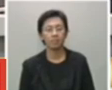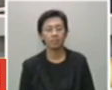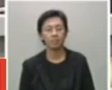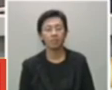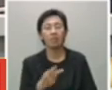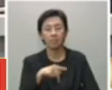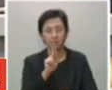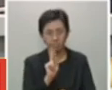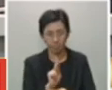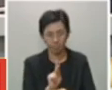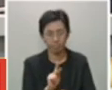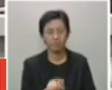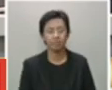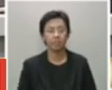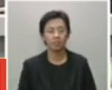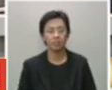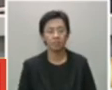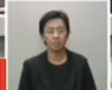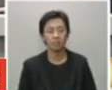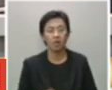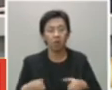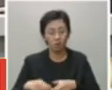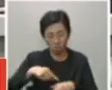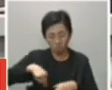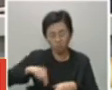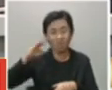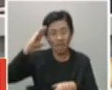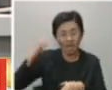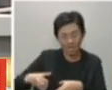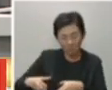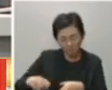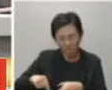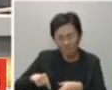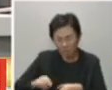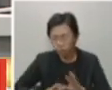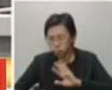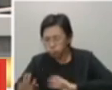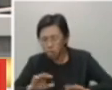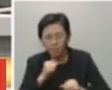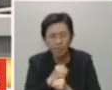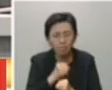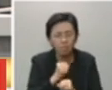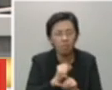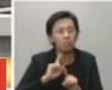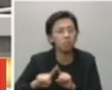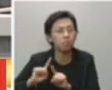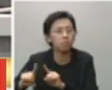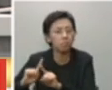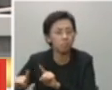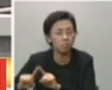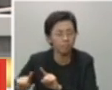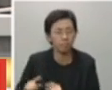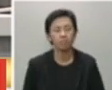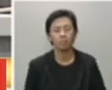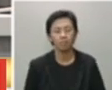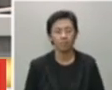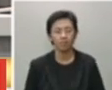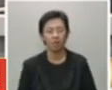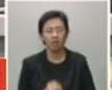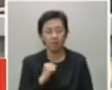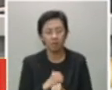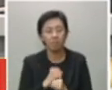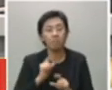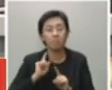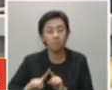ท่านประธานที่เคารพครับใช้กำลังพลของกองทัพไปปฏิบัติภารกิจต่างๆมากมายจนใน